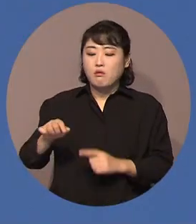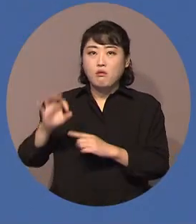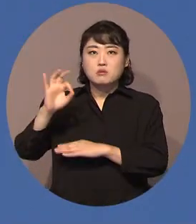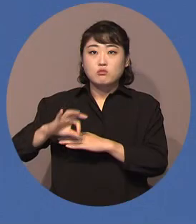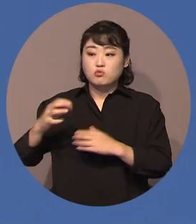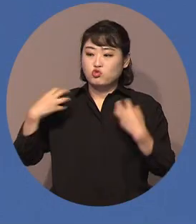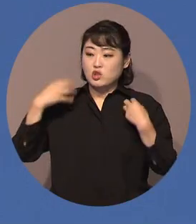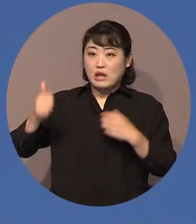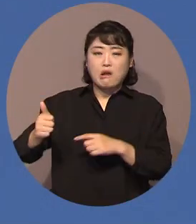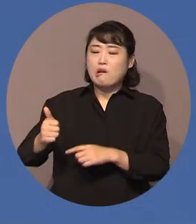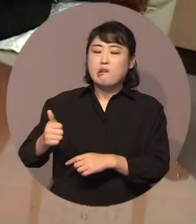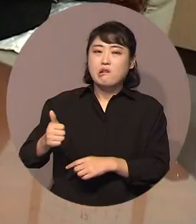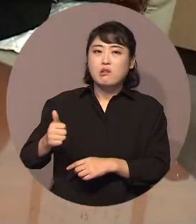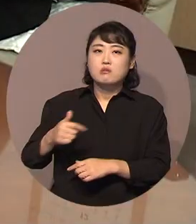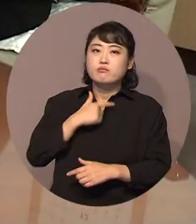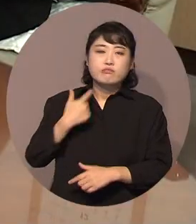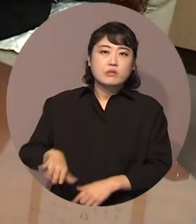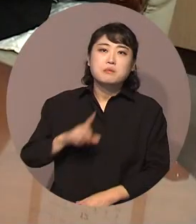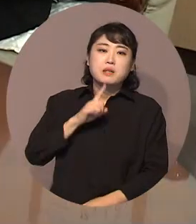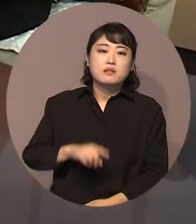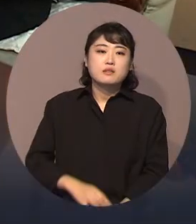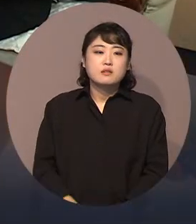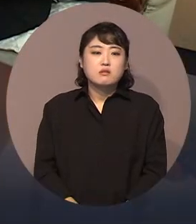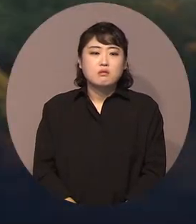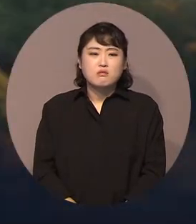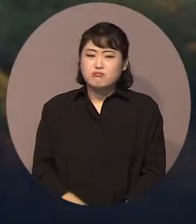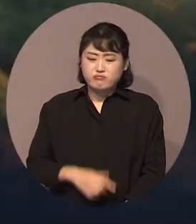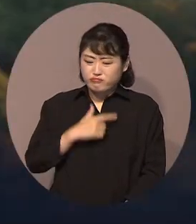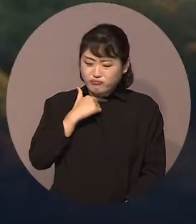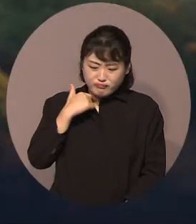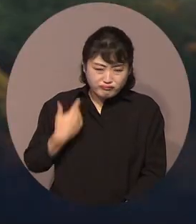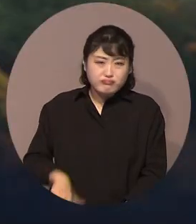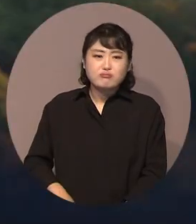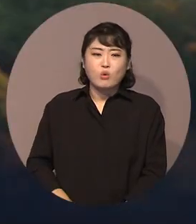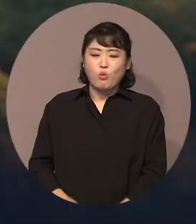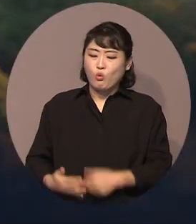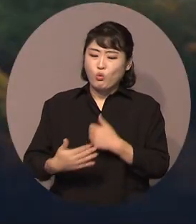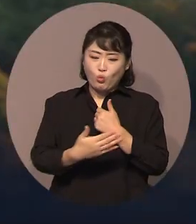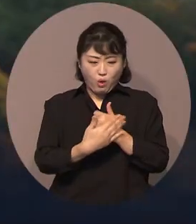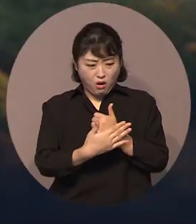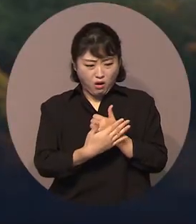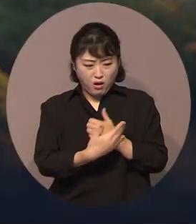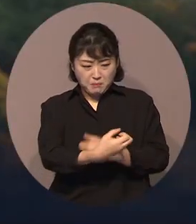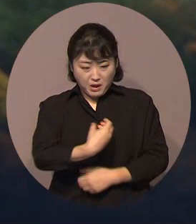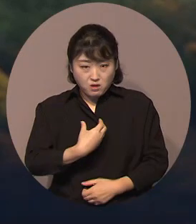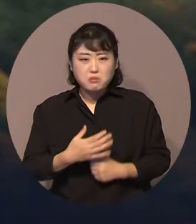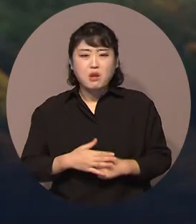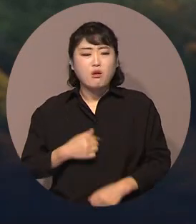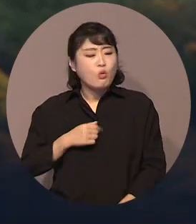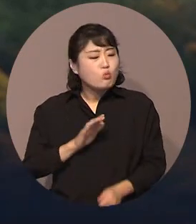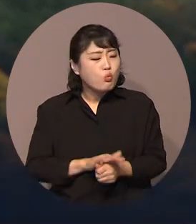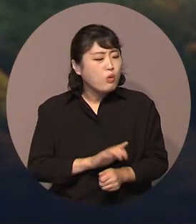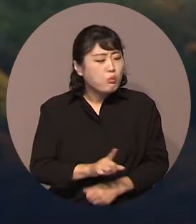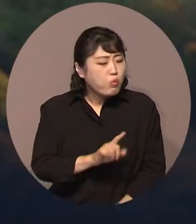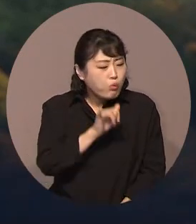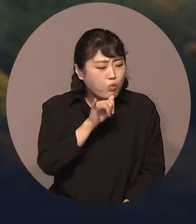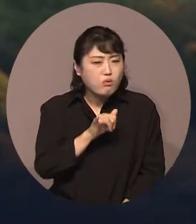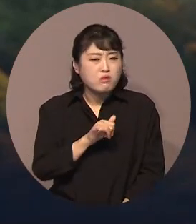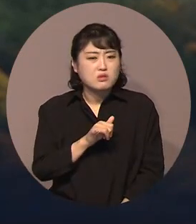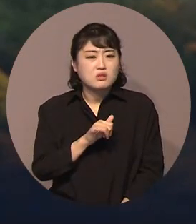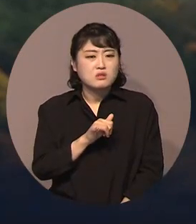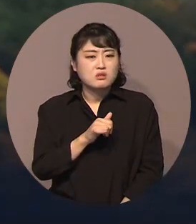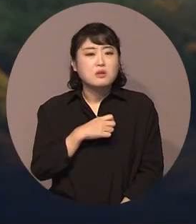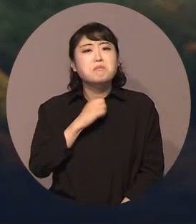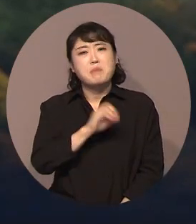혐의를 부인했습니다. 그런 건 저는 없어요. 좀 도와달라 하길래, 아니 뭐 내가 도와줄 게 뭐가 있냐.